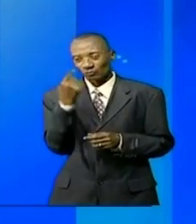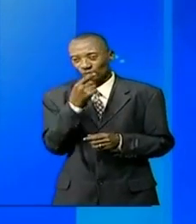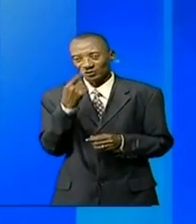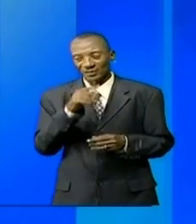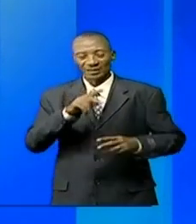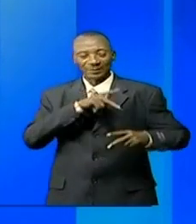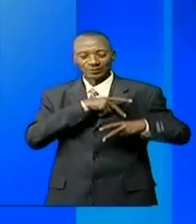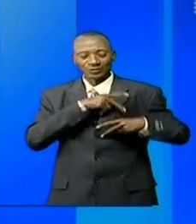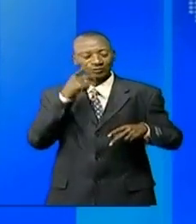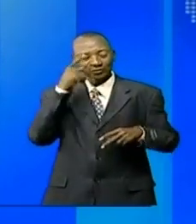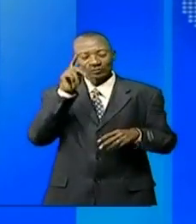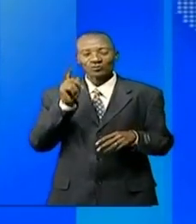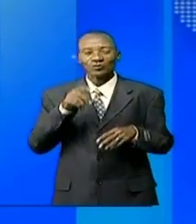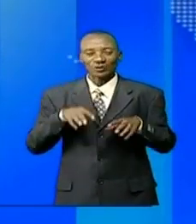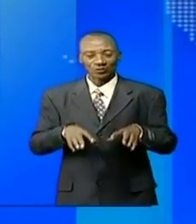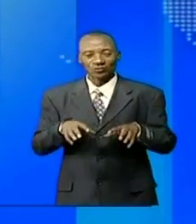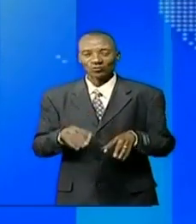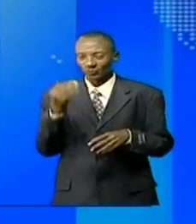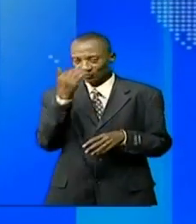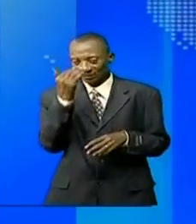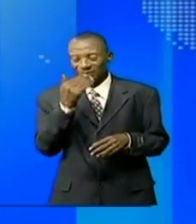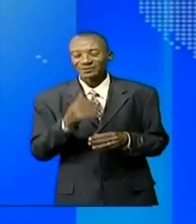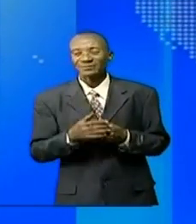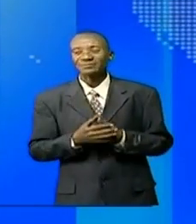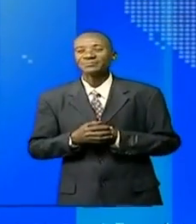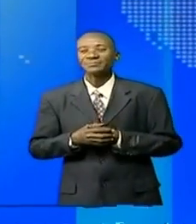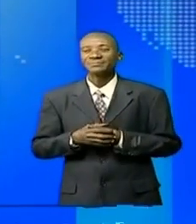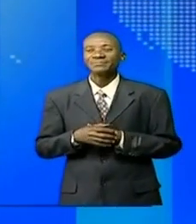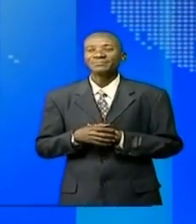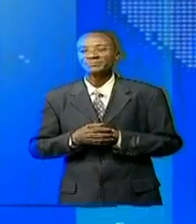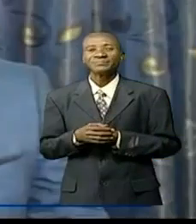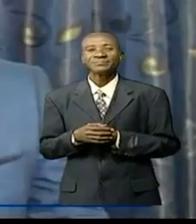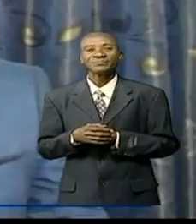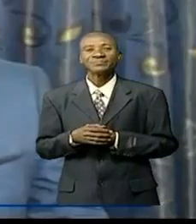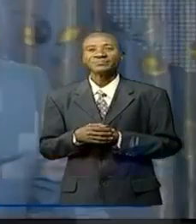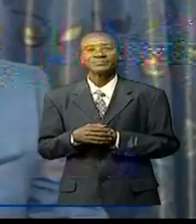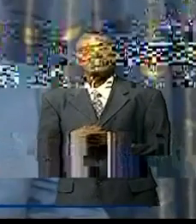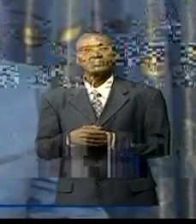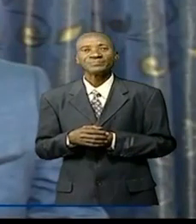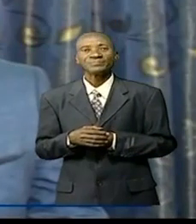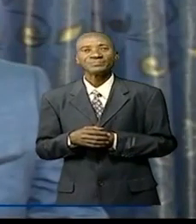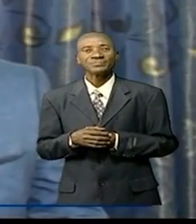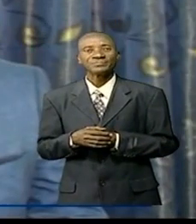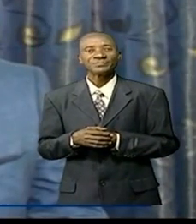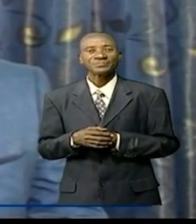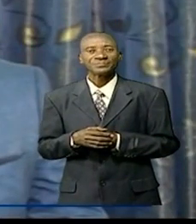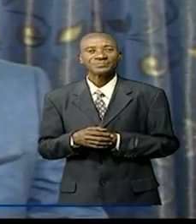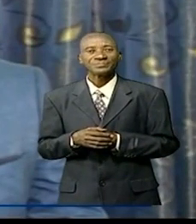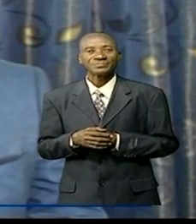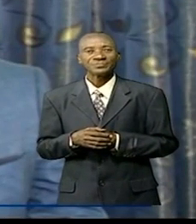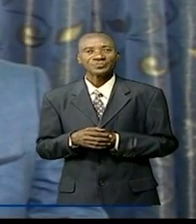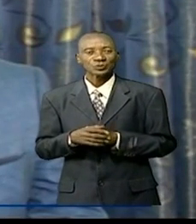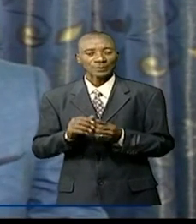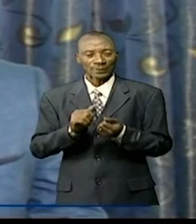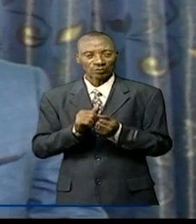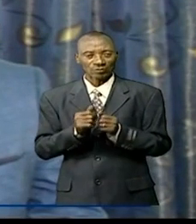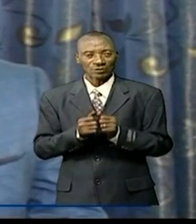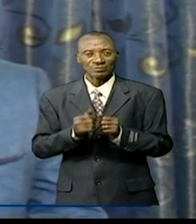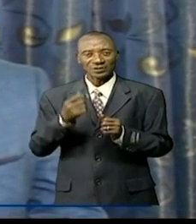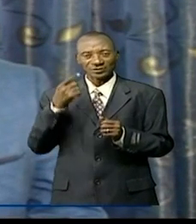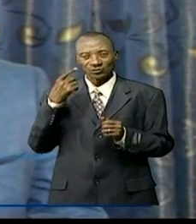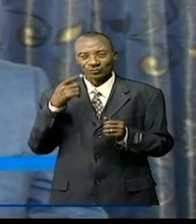quelques contrats. Les détails avec Myriam Adika Fifi Mkundi. Fils de Jésus. commission du fret